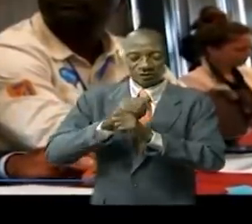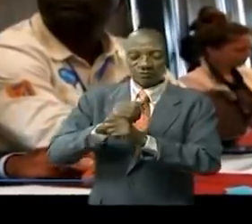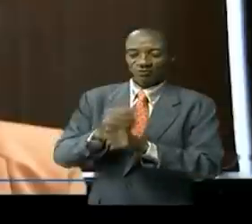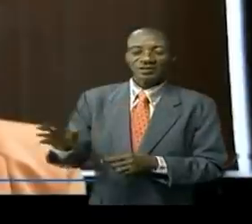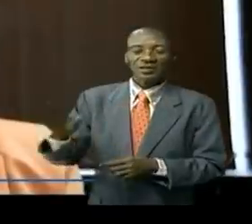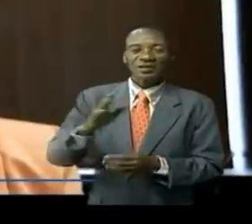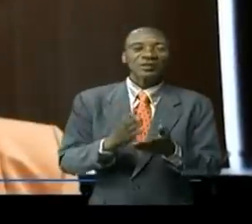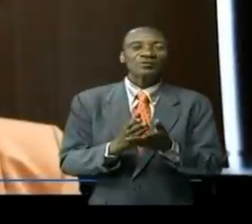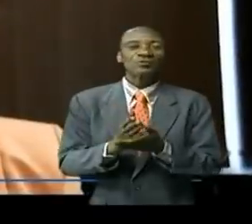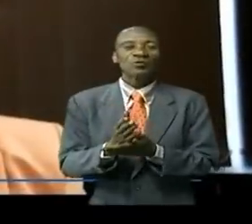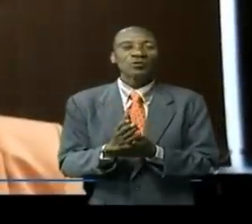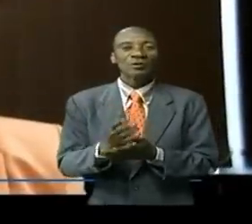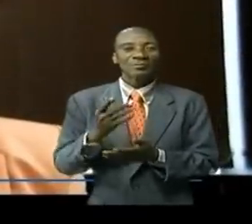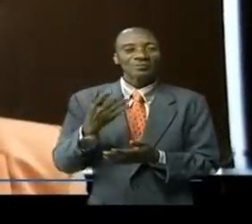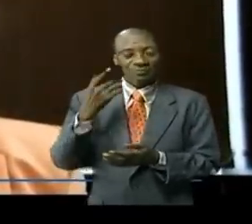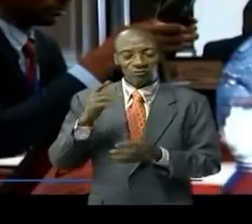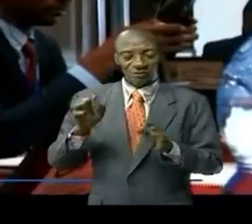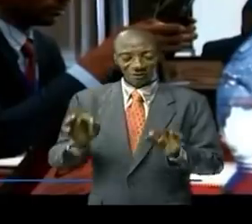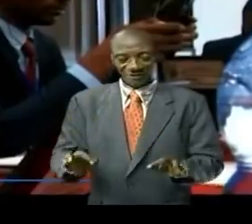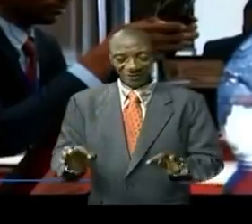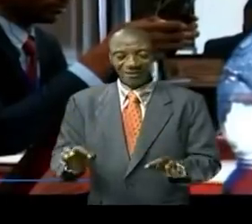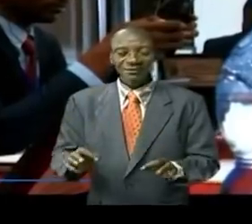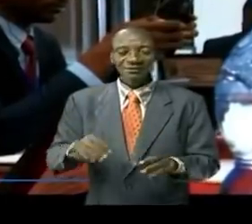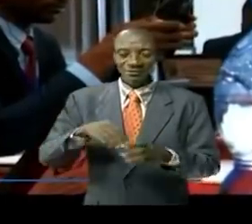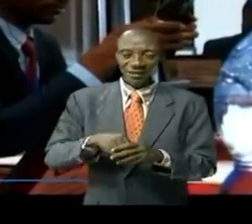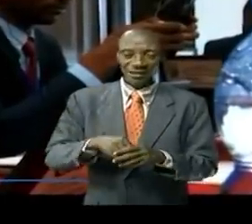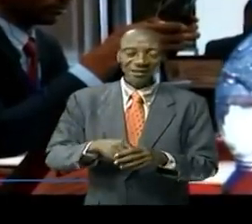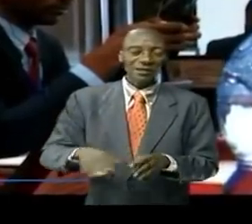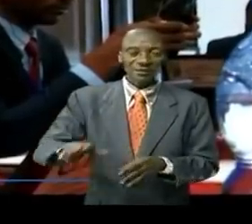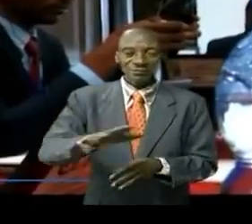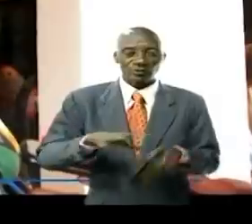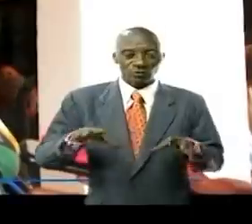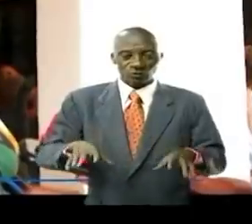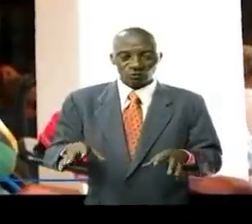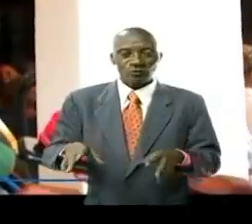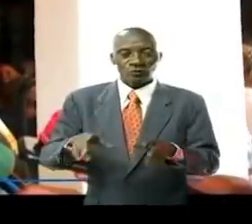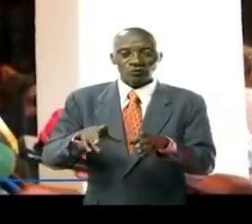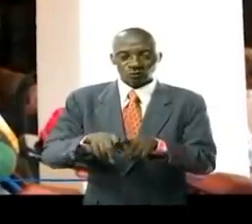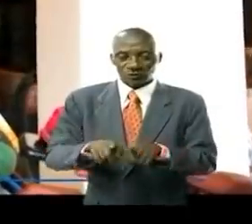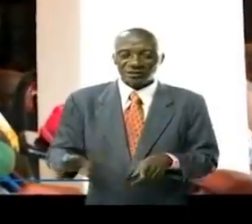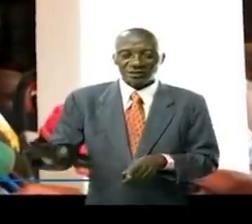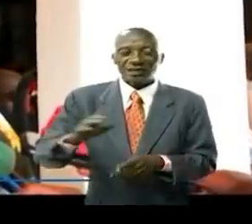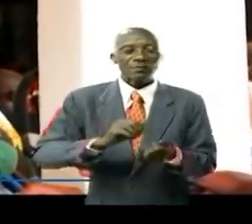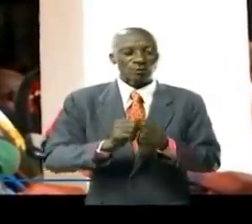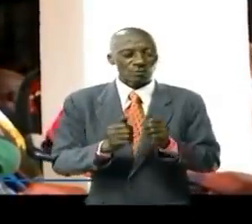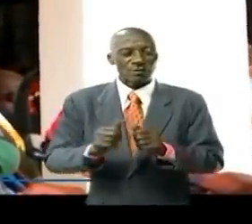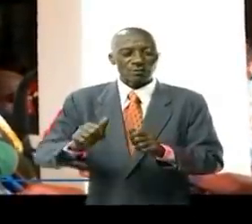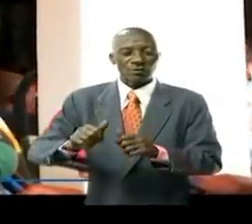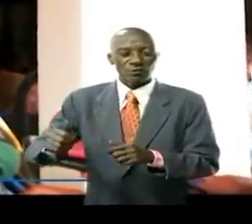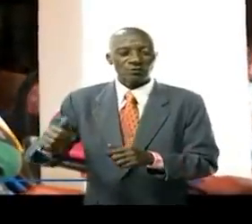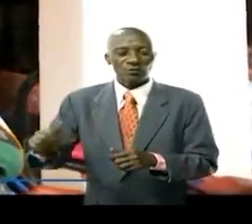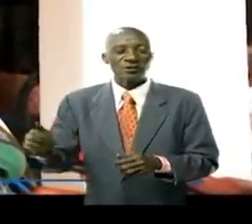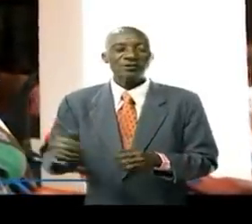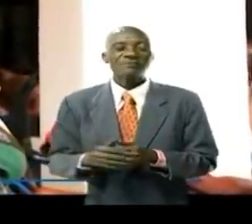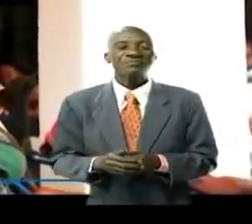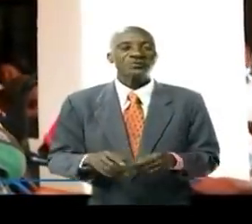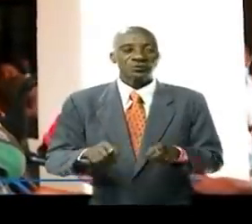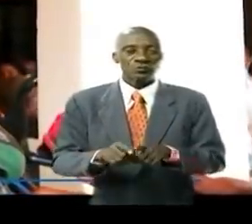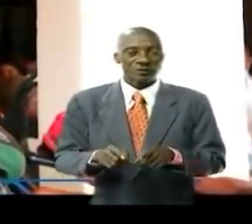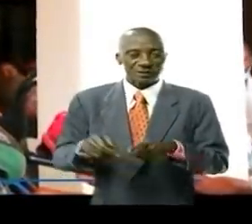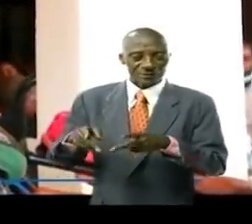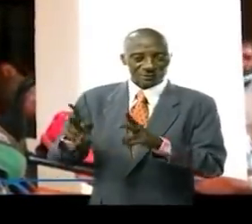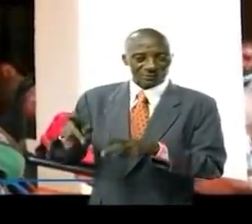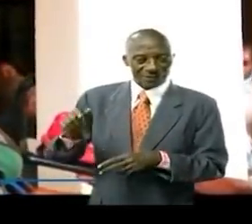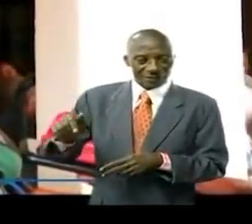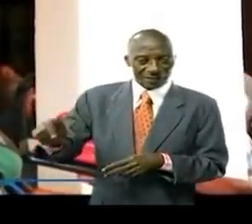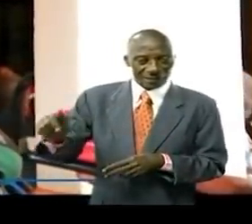le terrain et aussi au niveau national à travers les plaidoyers. Mais aussi, ça va leur permettre de voir comment s'engager dans les